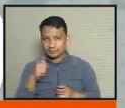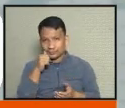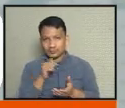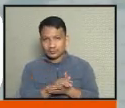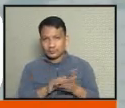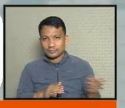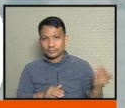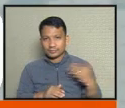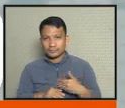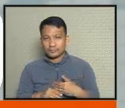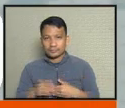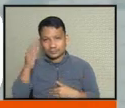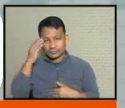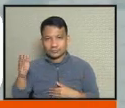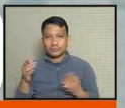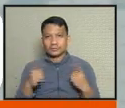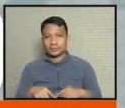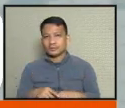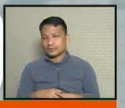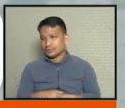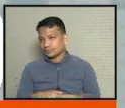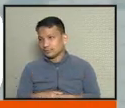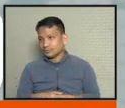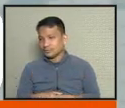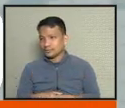yung pinag-usapan mo, hindi ko alam